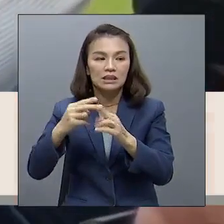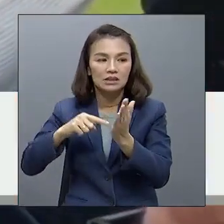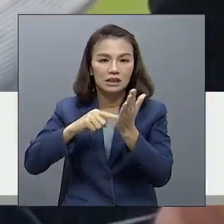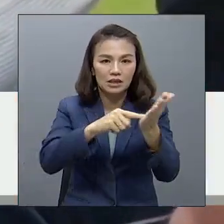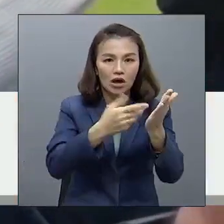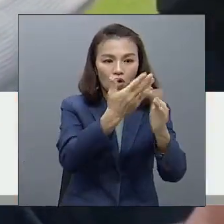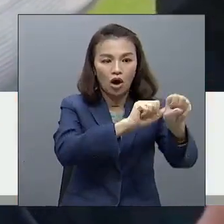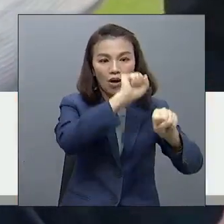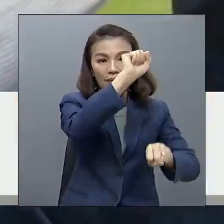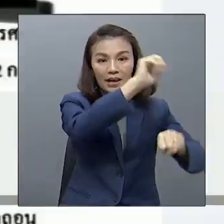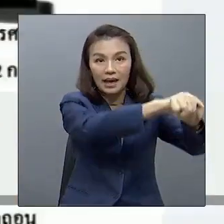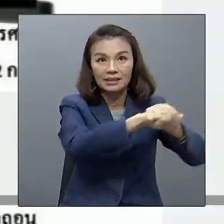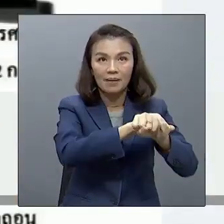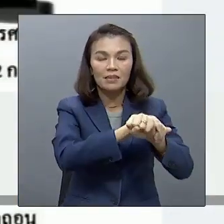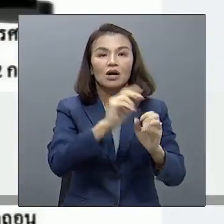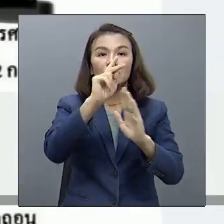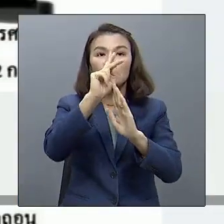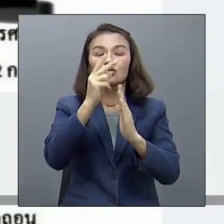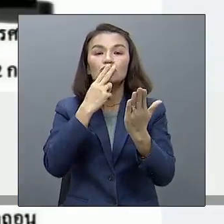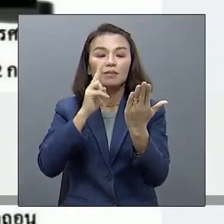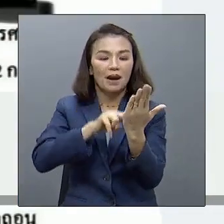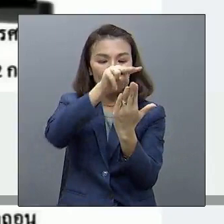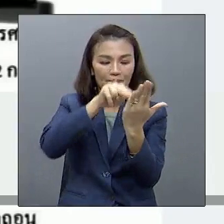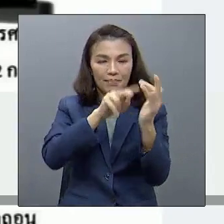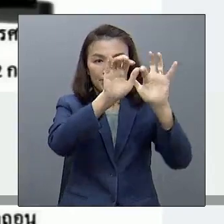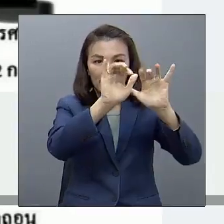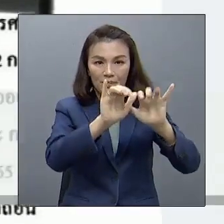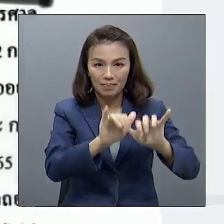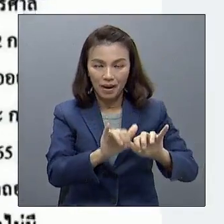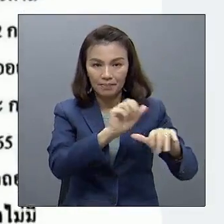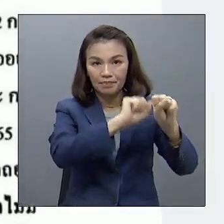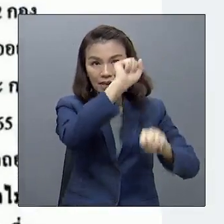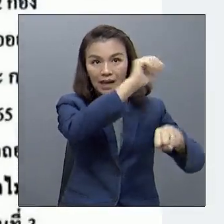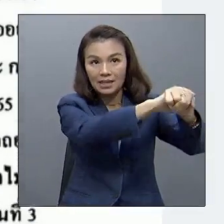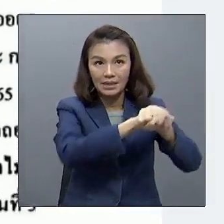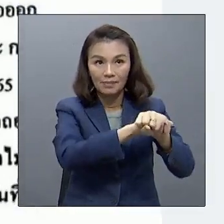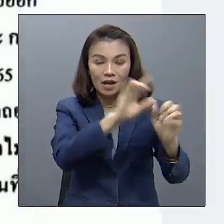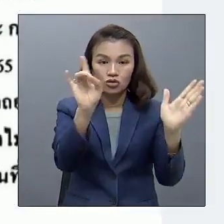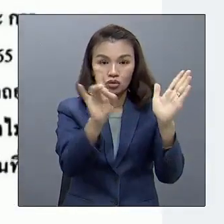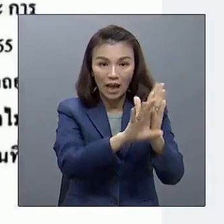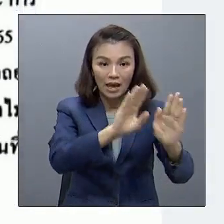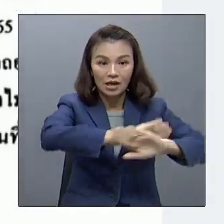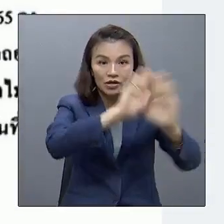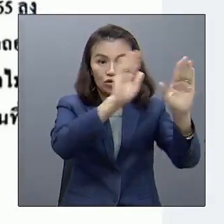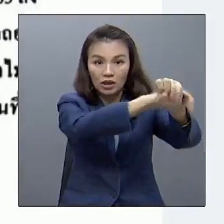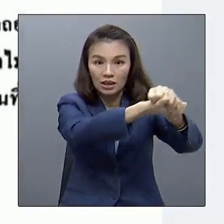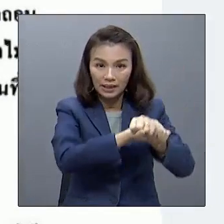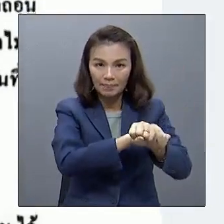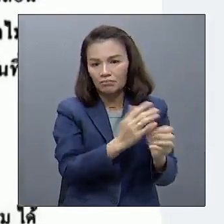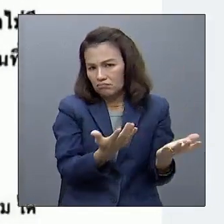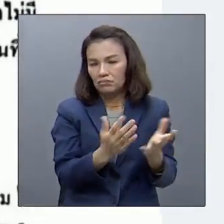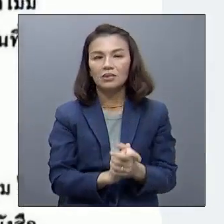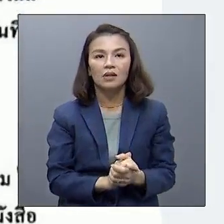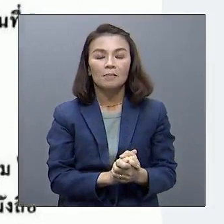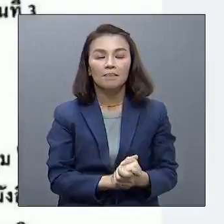ทำหนังสือชี้แจงขั้นตอนขอหมายจับรวมไปถึงขั้นตอนจนถูกถอนหมายจับต่อสำนักงานศาลยุติธรรมน